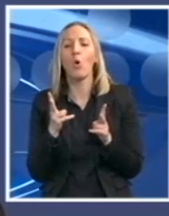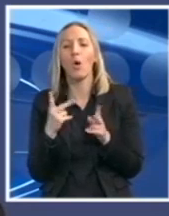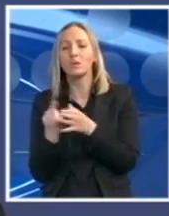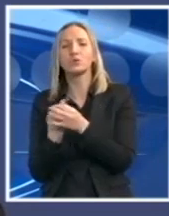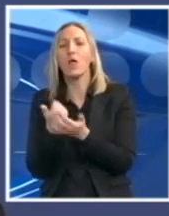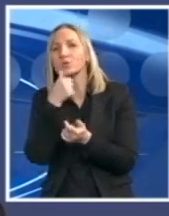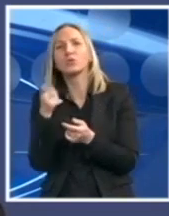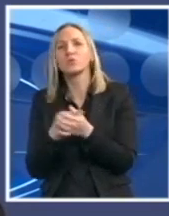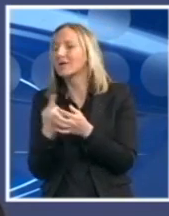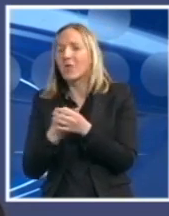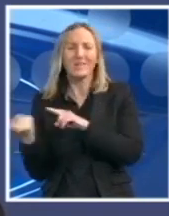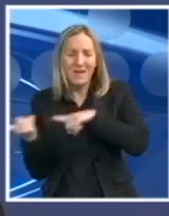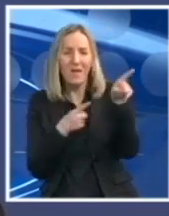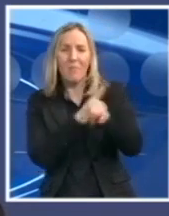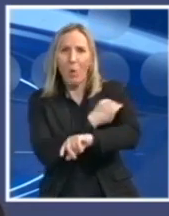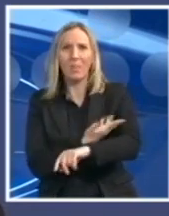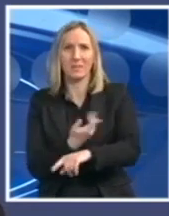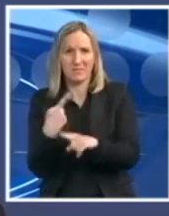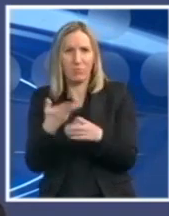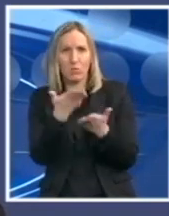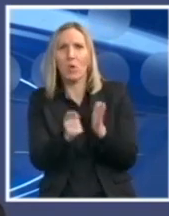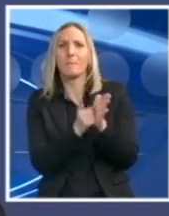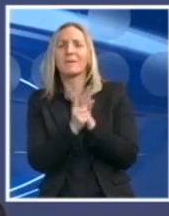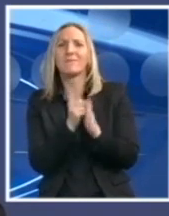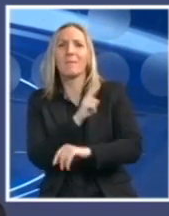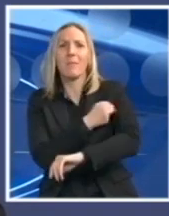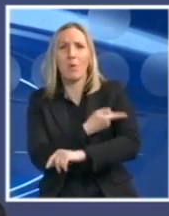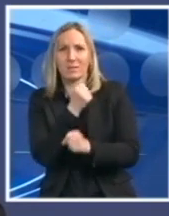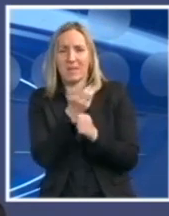u bolničkim uslovima. Zato su i napravljene posebne